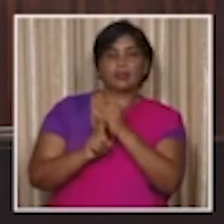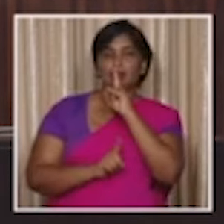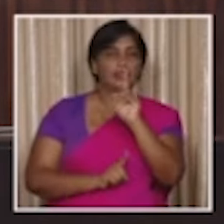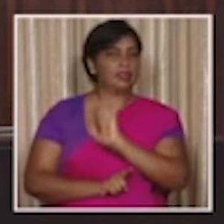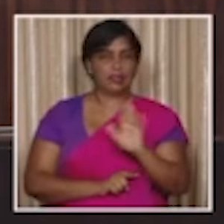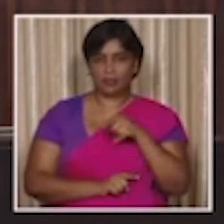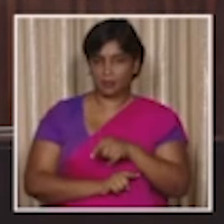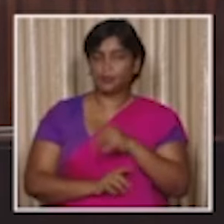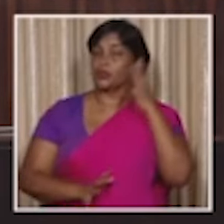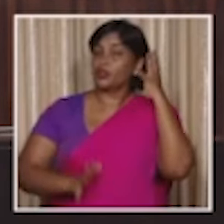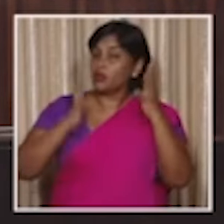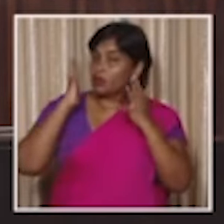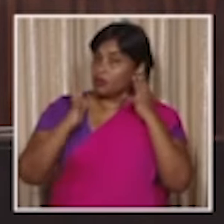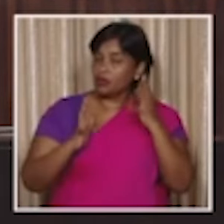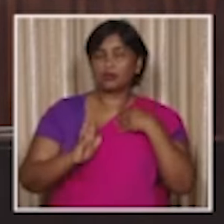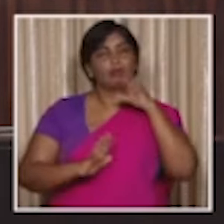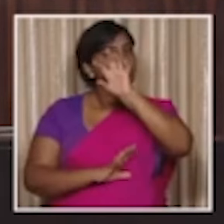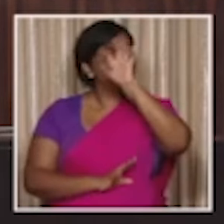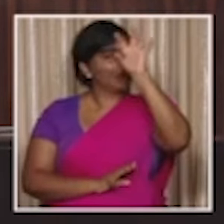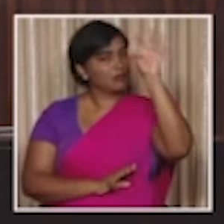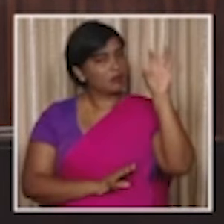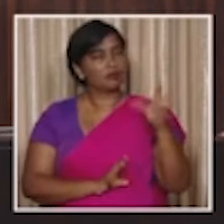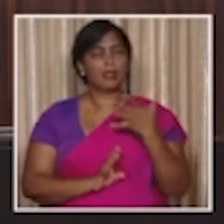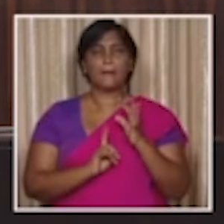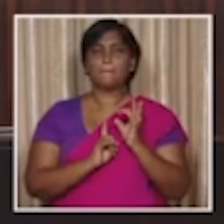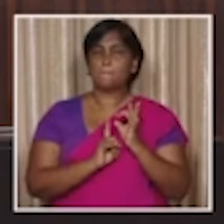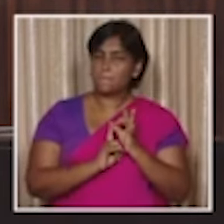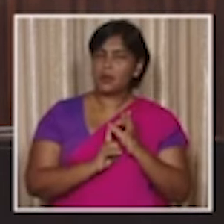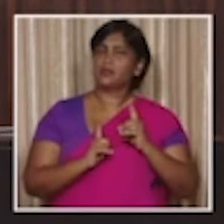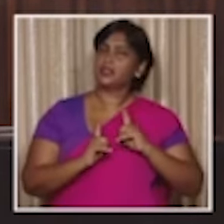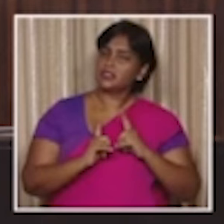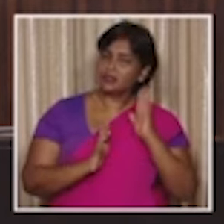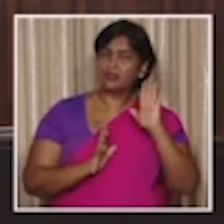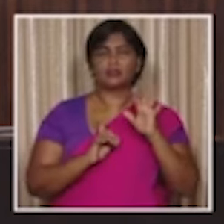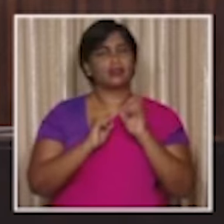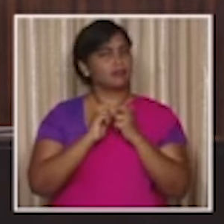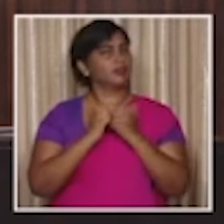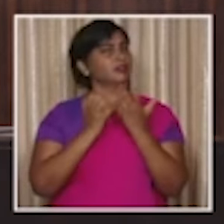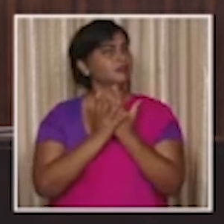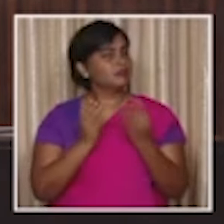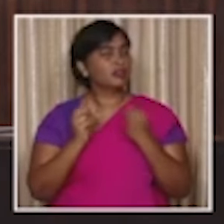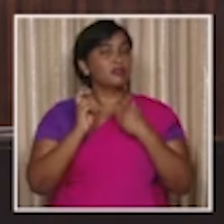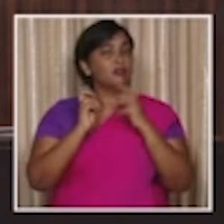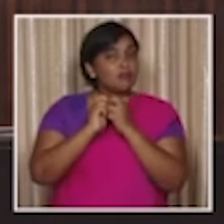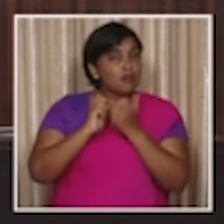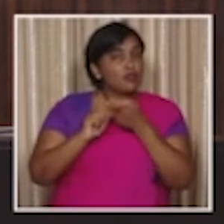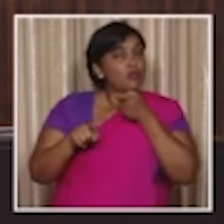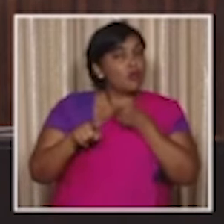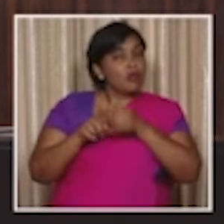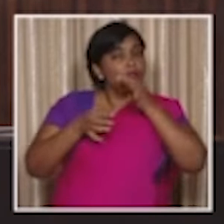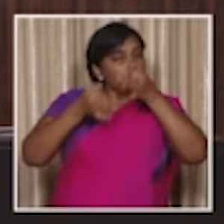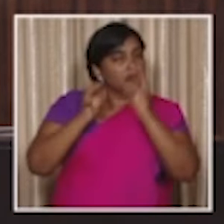නෙවෙයි. ලෝකෙත් රටවල් පුද්ගලික ජීවත්වලත් අර්බුද විසදාගත්තේ අර්බුදය නිසි